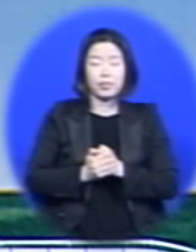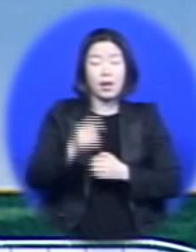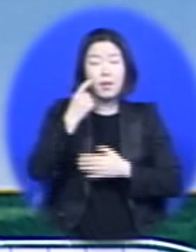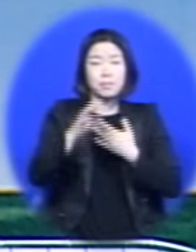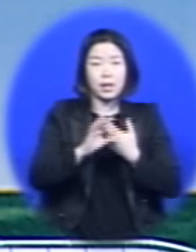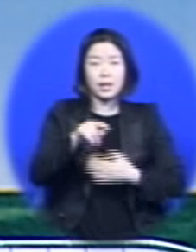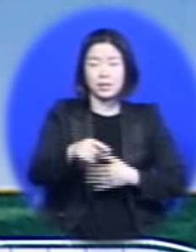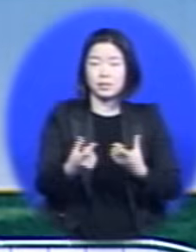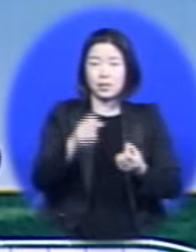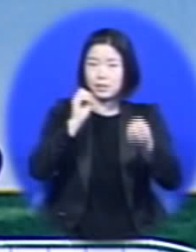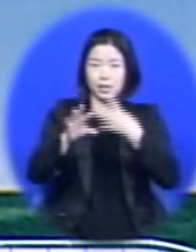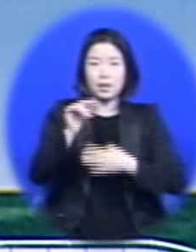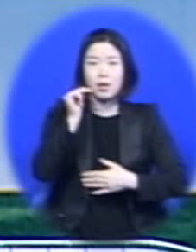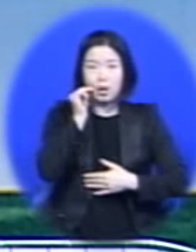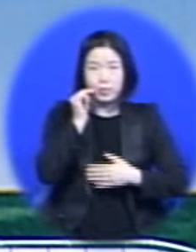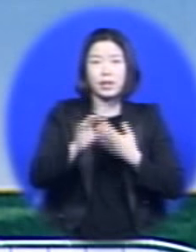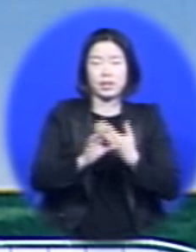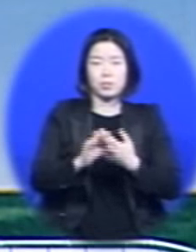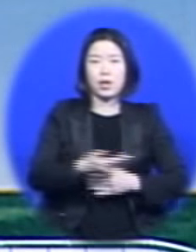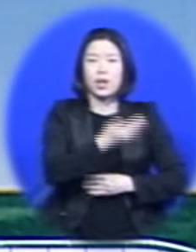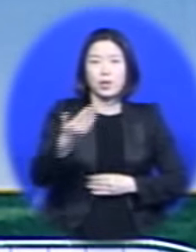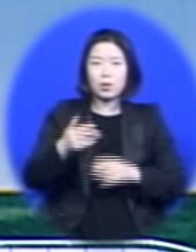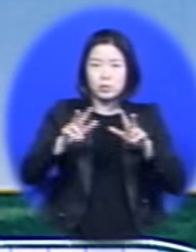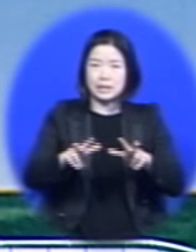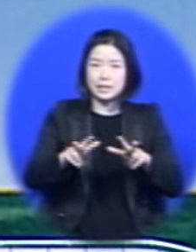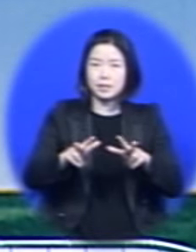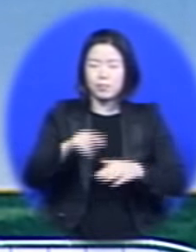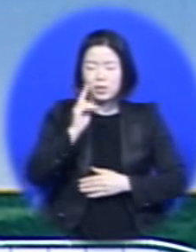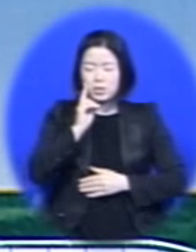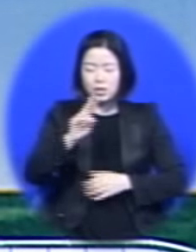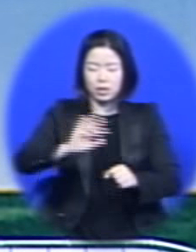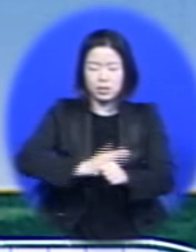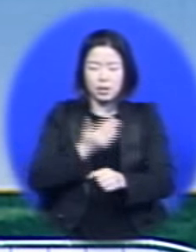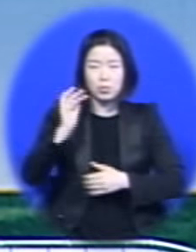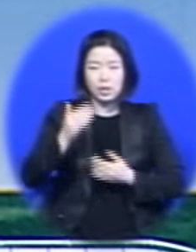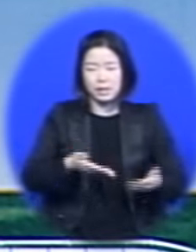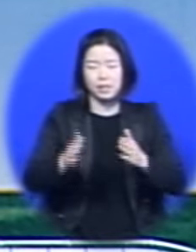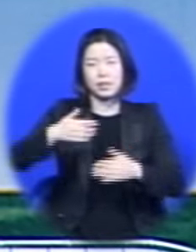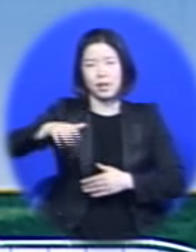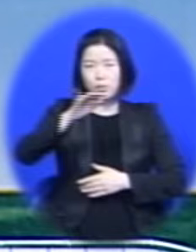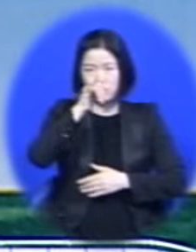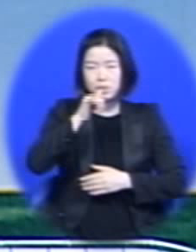만약에 그렇게 대답할 수 없다면 여러분은 지금 심각하게 잘못된 길을 가고 있는 것입니다.